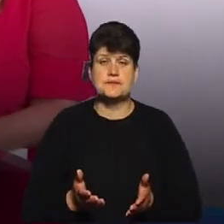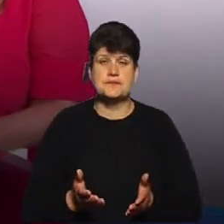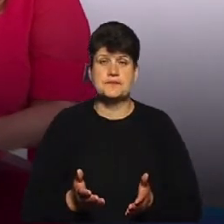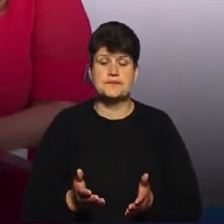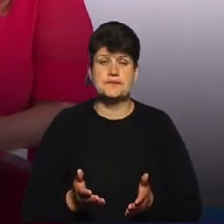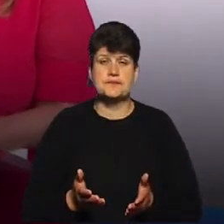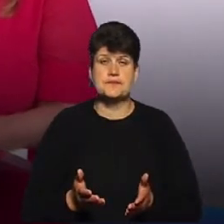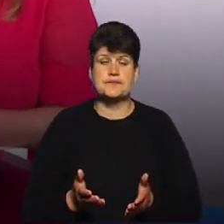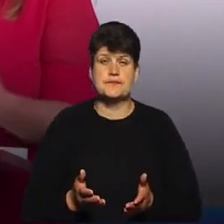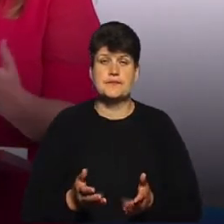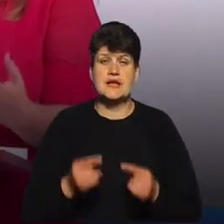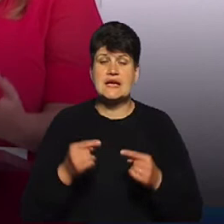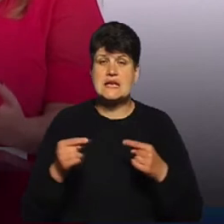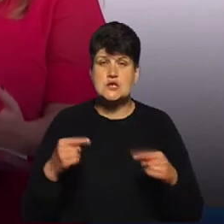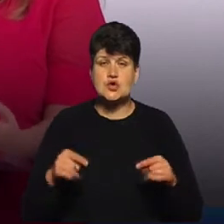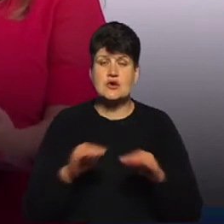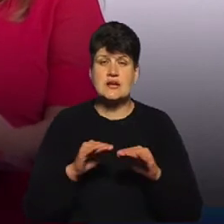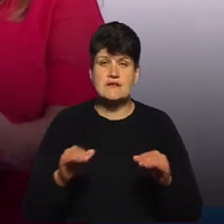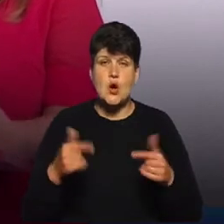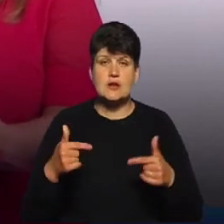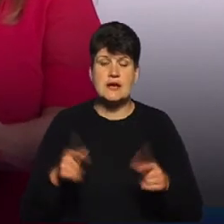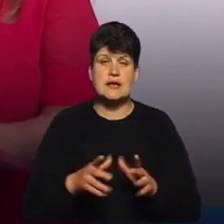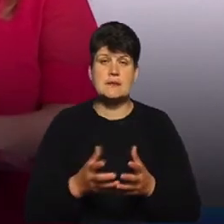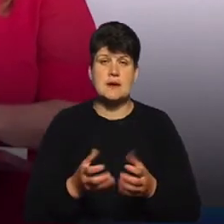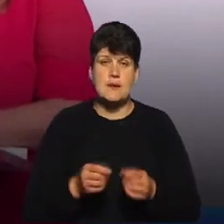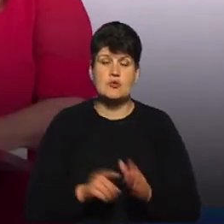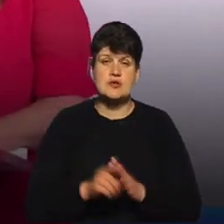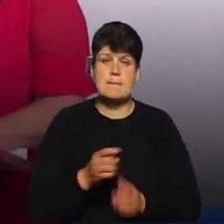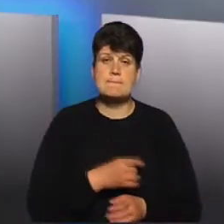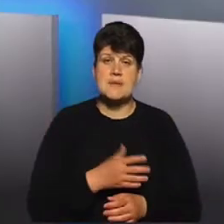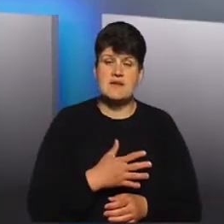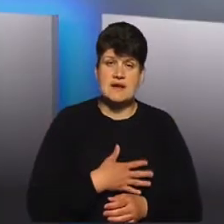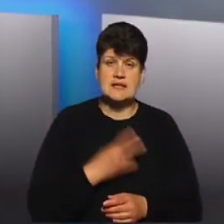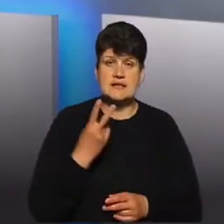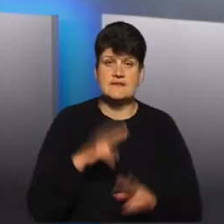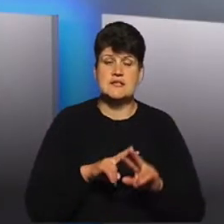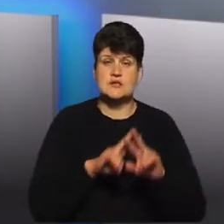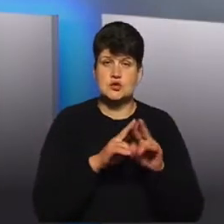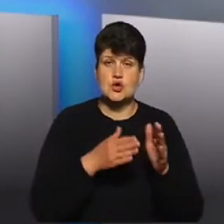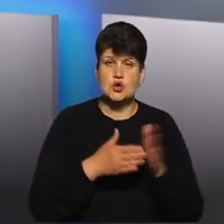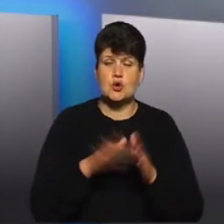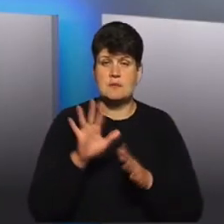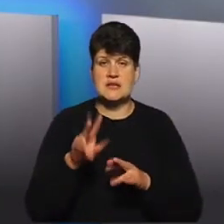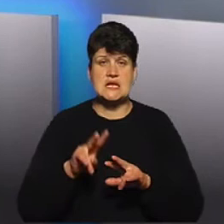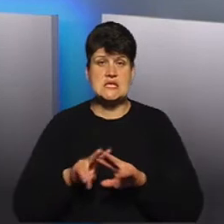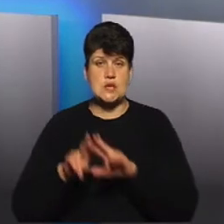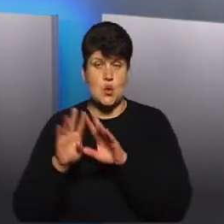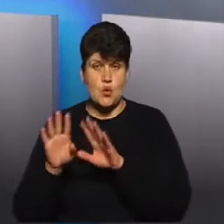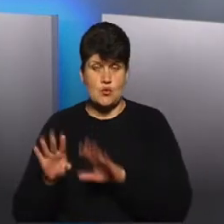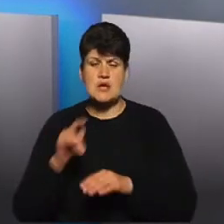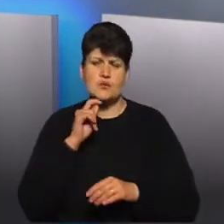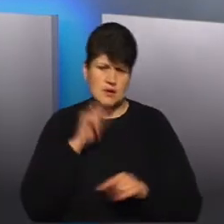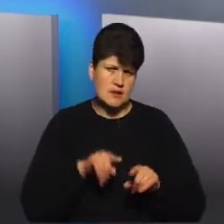різного рівня готелі, які приймають, починаючи від приватних апартаментів, 2 зірочки і до 5-зіркових готелів. У нас в Україні також є. Давайте ми будемо